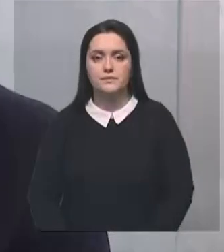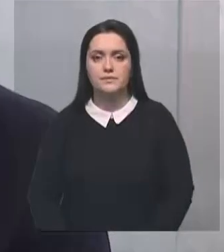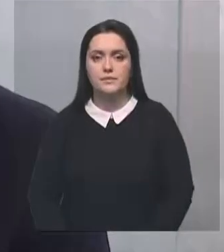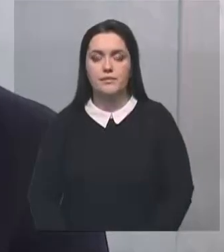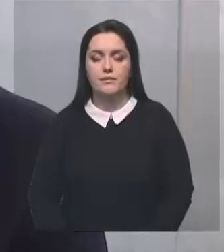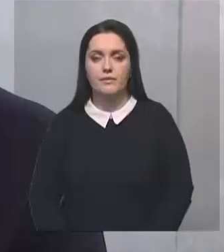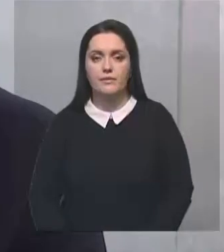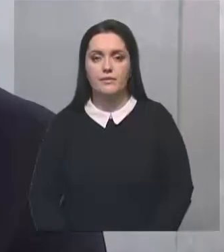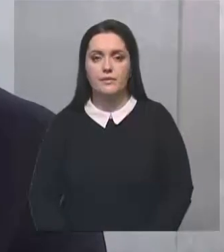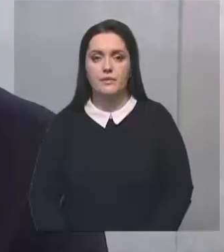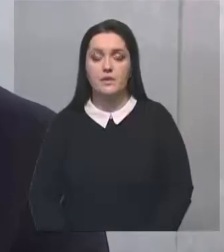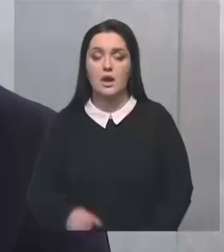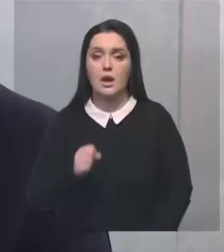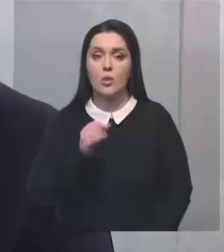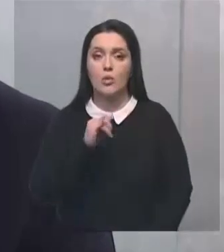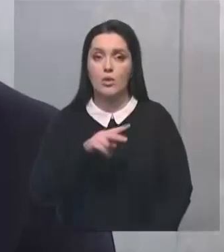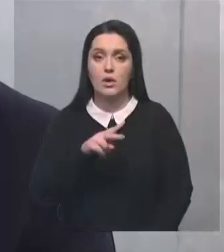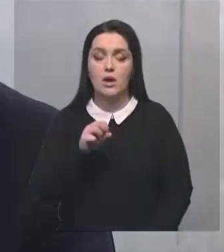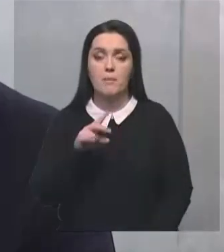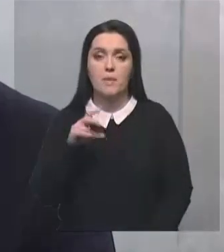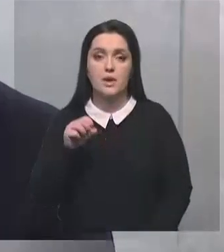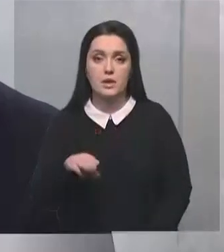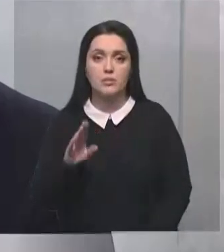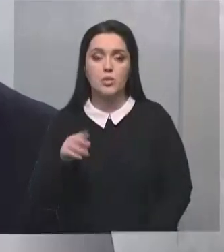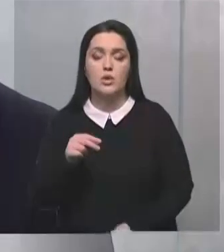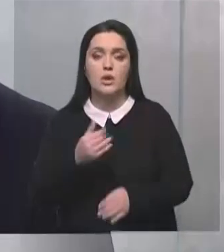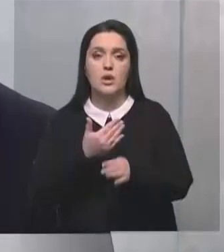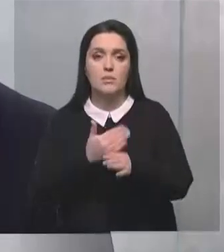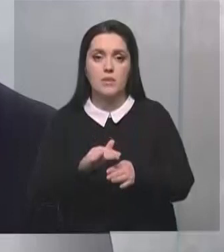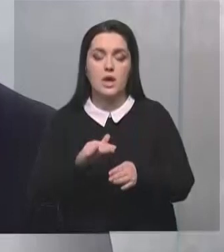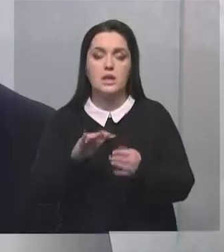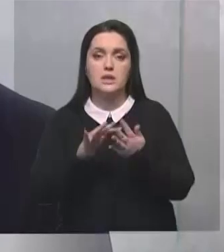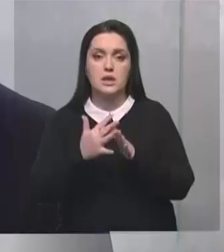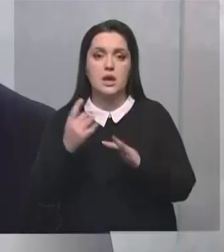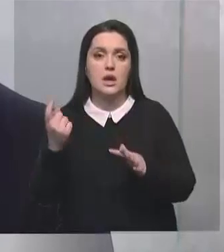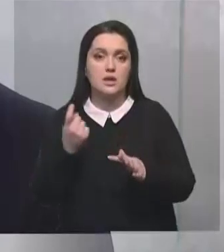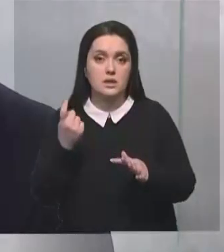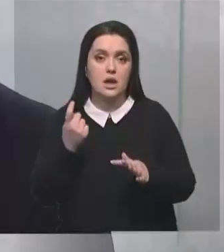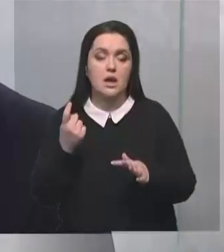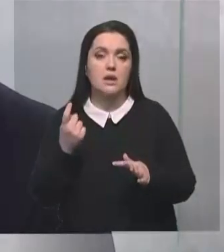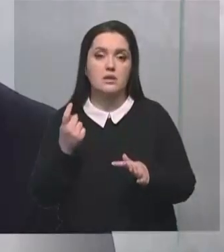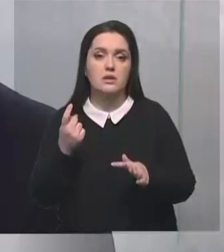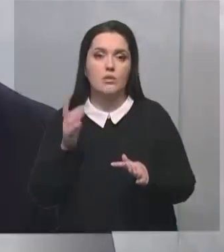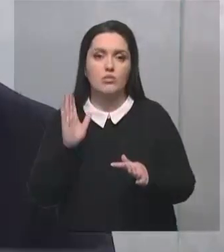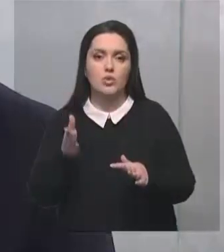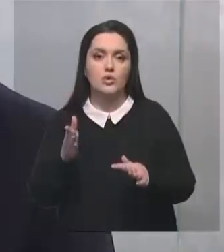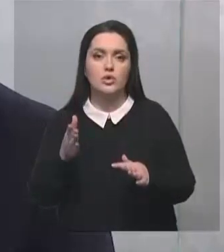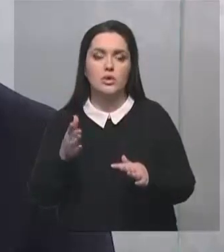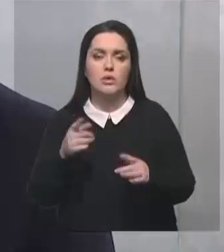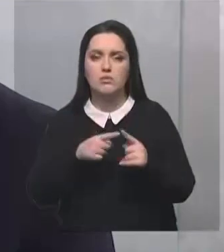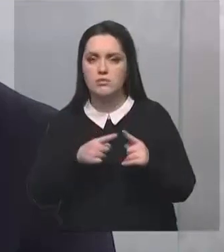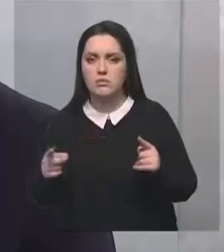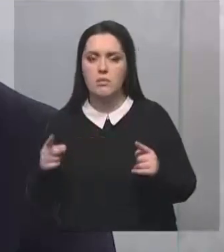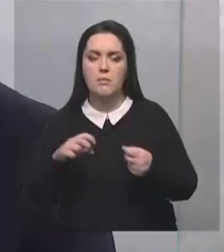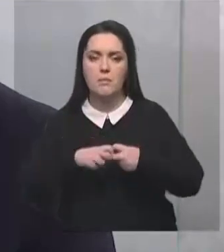На основе программы «Аула Манаты» мы планируем в этом году профинансировать закуп сельскохозяйственной техники и, наконец, заняться решением многолетних проблем